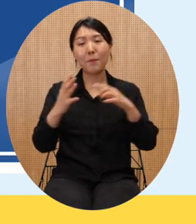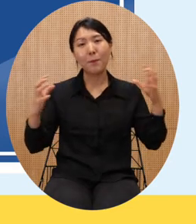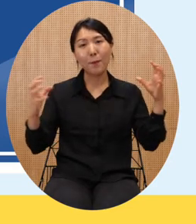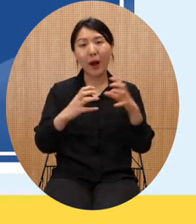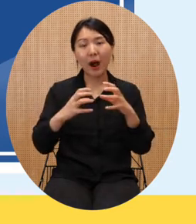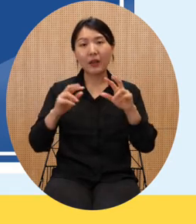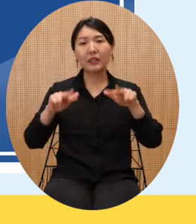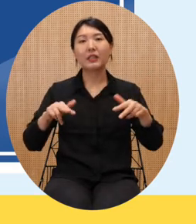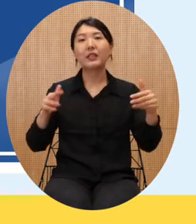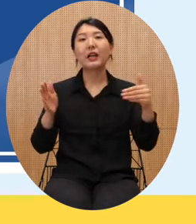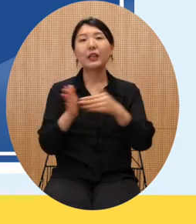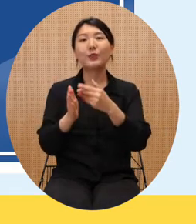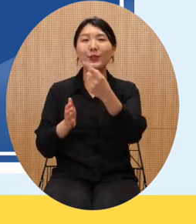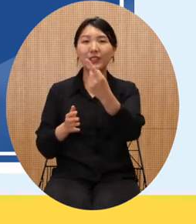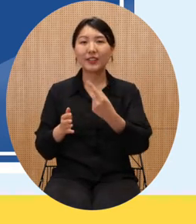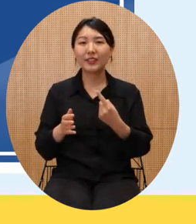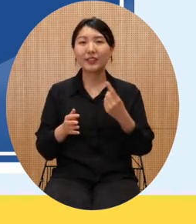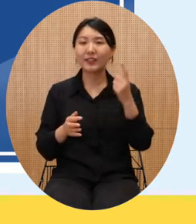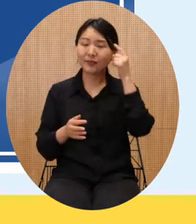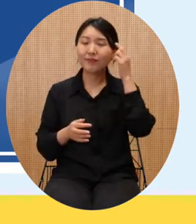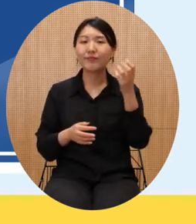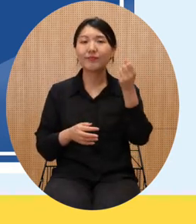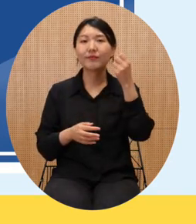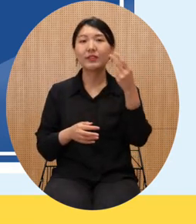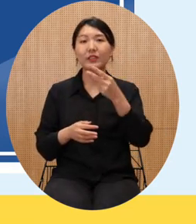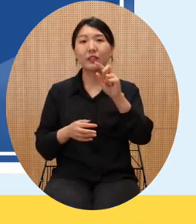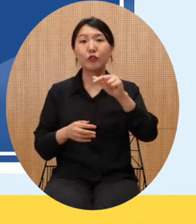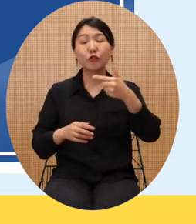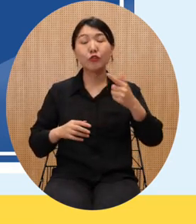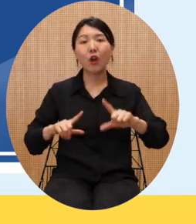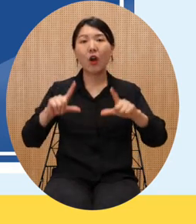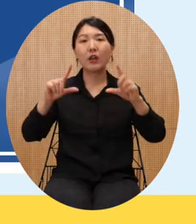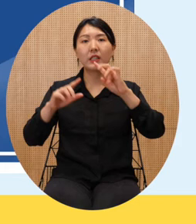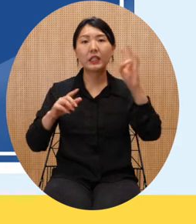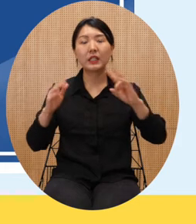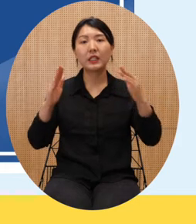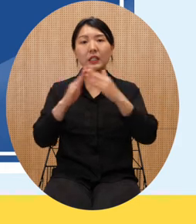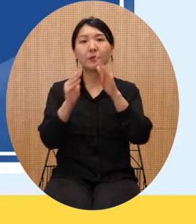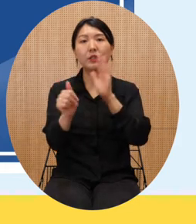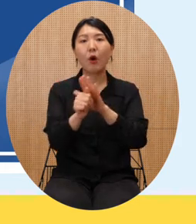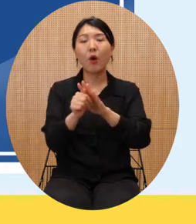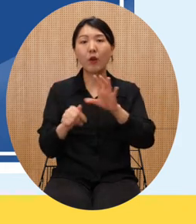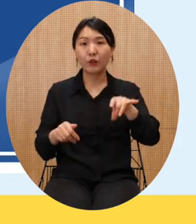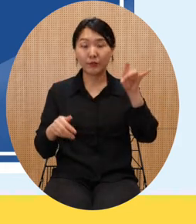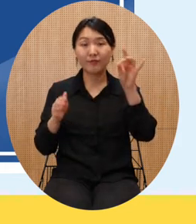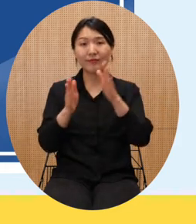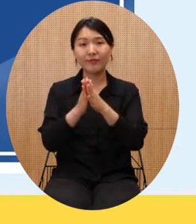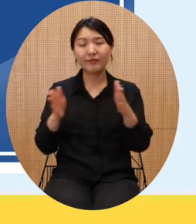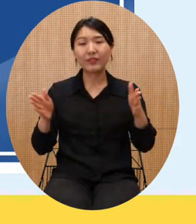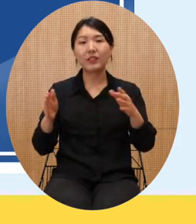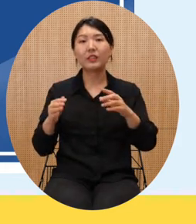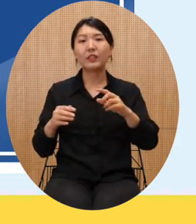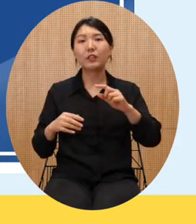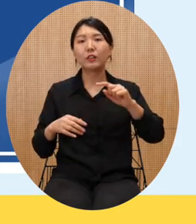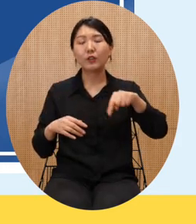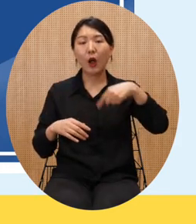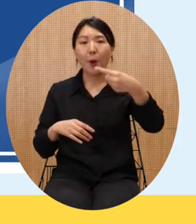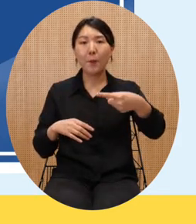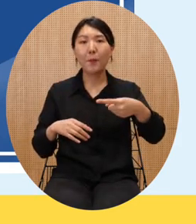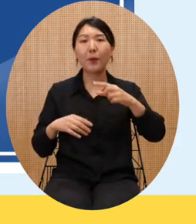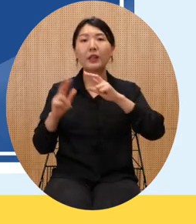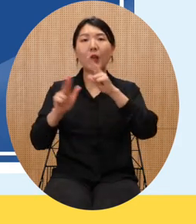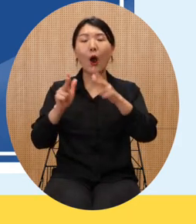마음을 모아서 지금까지 왔다고 생각을 합니다. 2016년에 시흥형 주거비 지원이 처음 시작되고 그